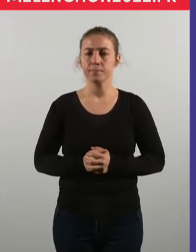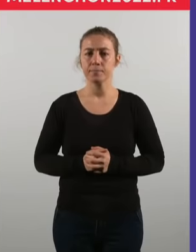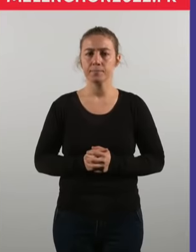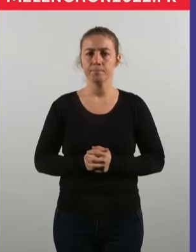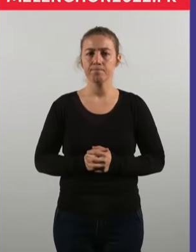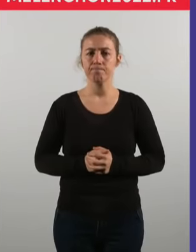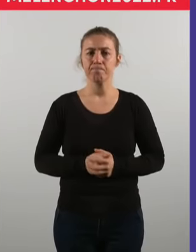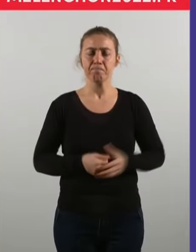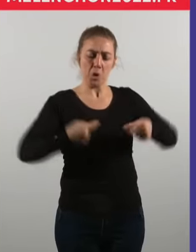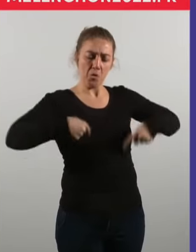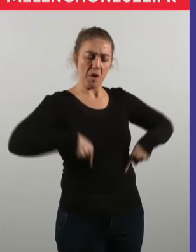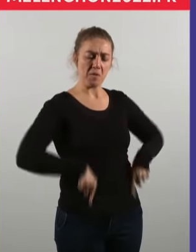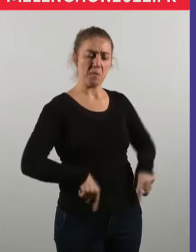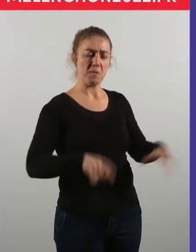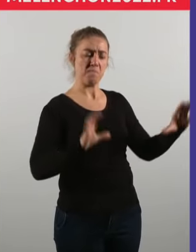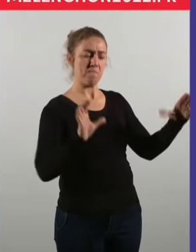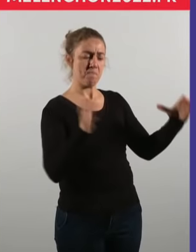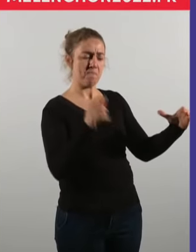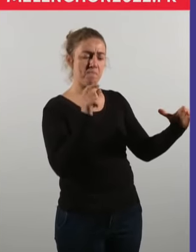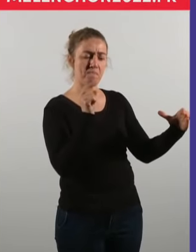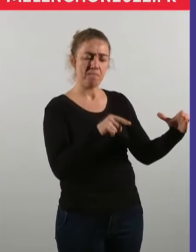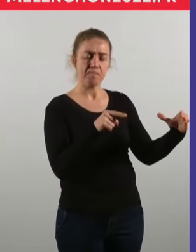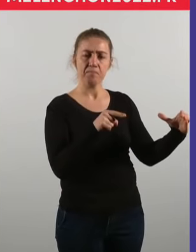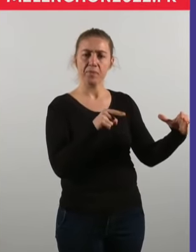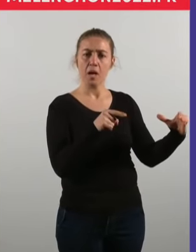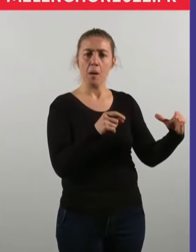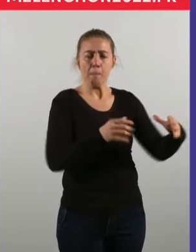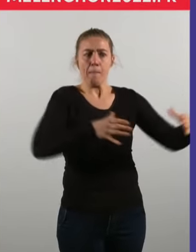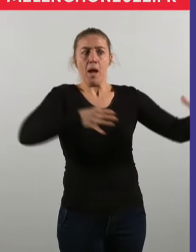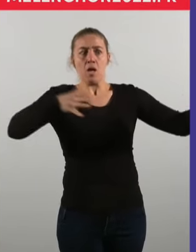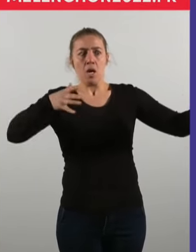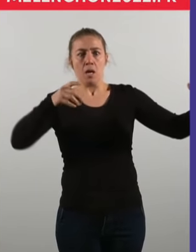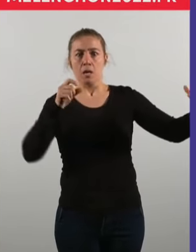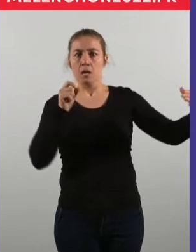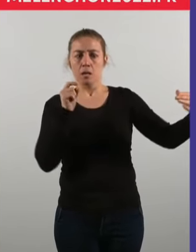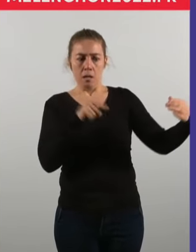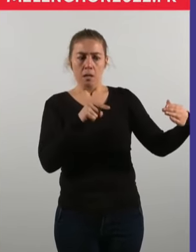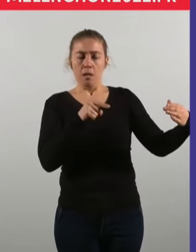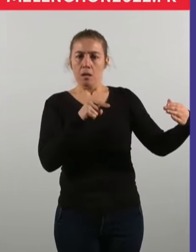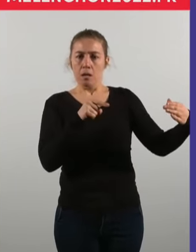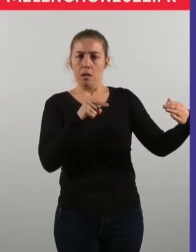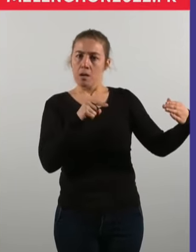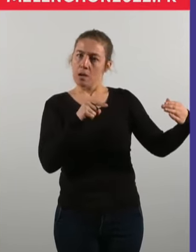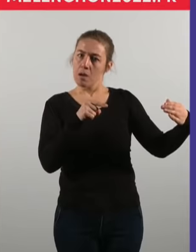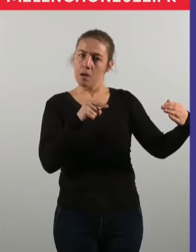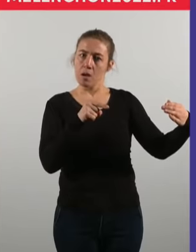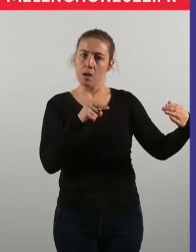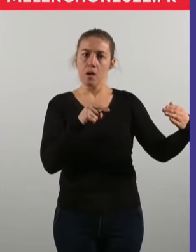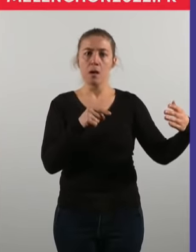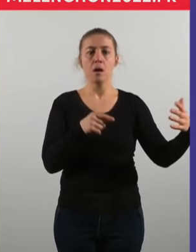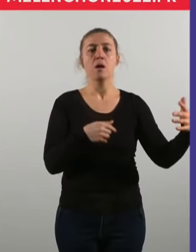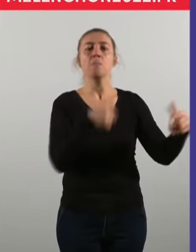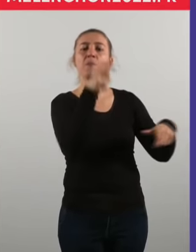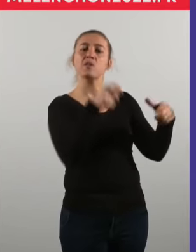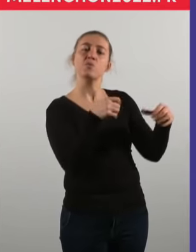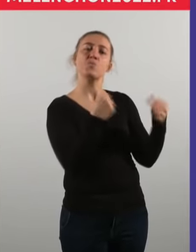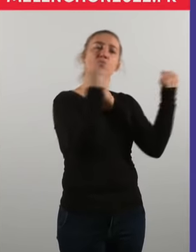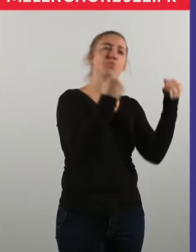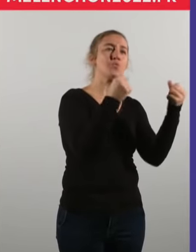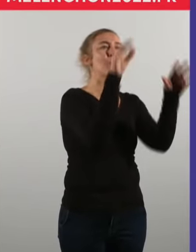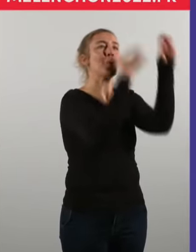Ce gouvernement, cette majorité, est fort avec les faibles et faible avec les